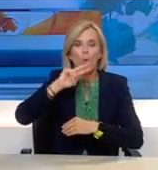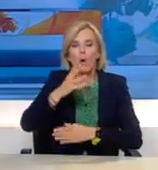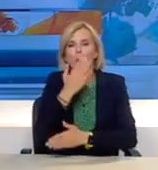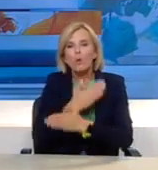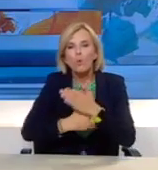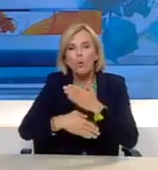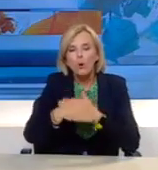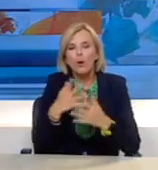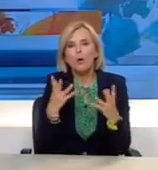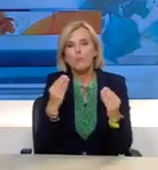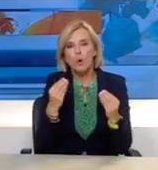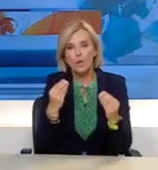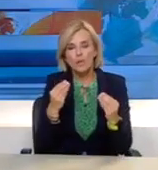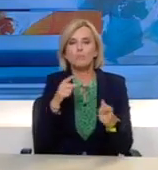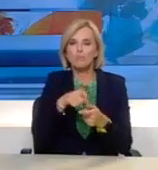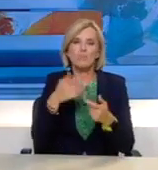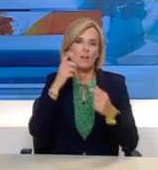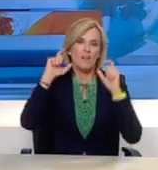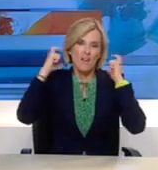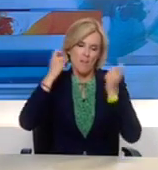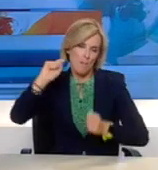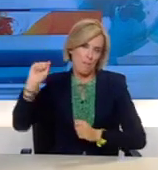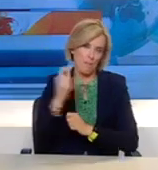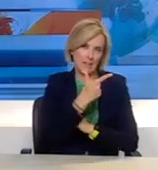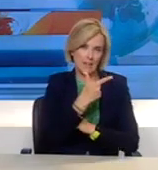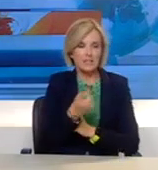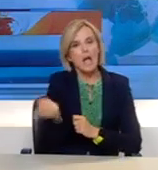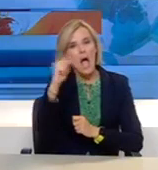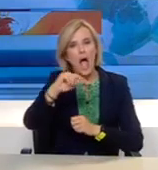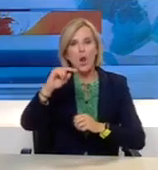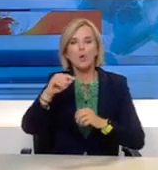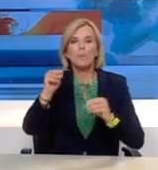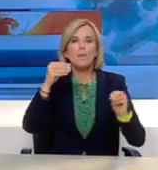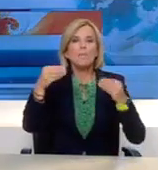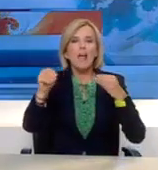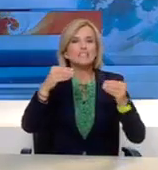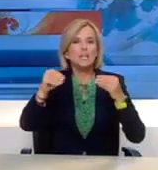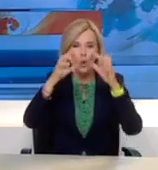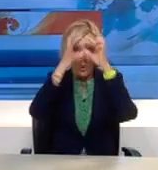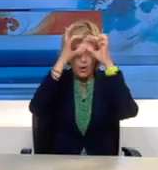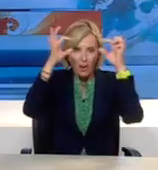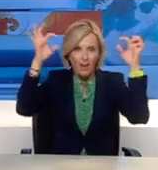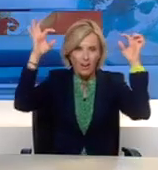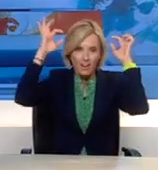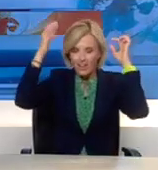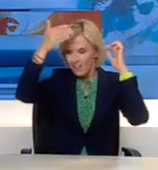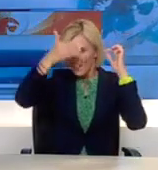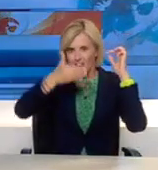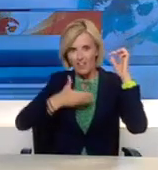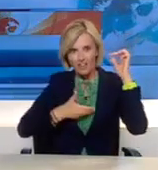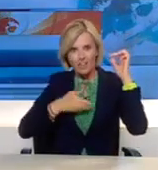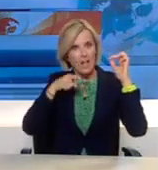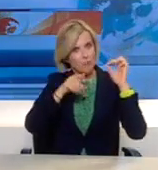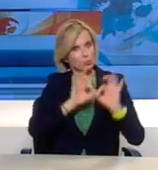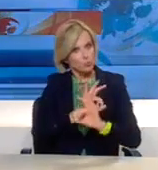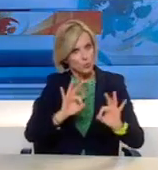αντικαθιστούν με ασπίδες προστασίας, τις λεγόμενες προσωπίδες. Είναι οι προσωπίδες ως μέτρο το ίδιο ή περισσότερο επαρκές από τις απλές μάσκες